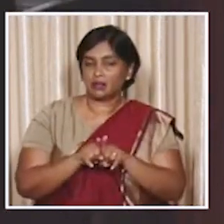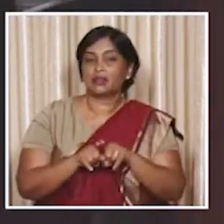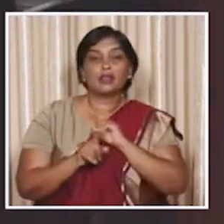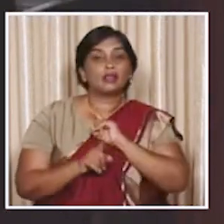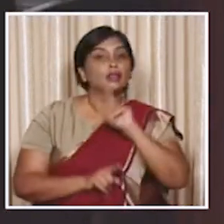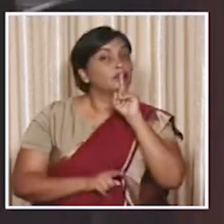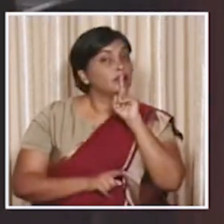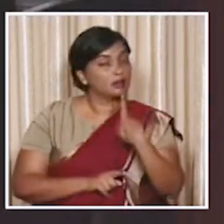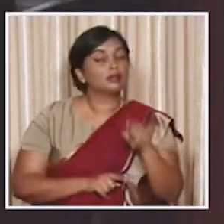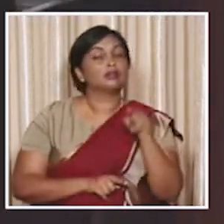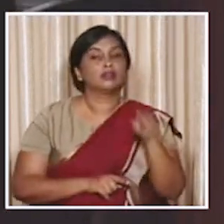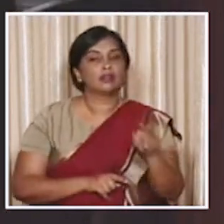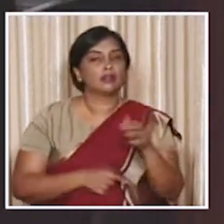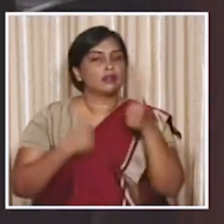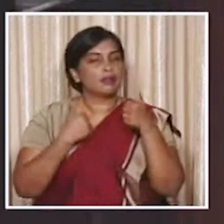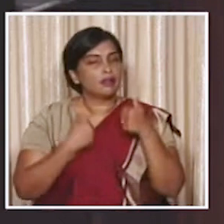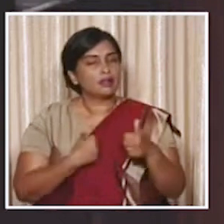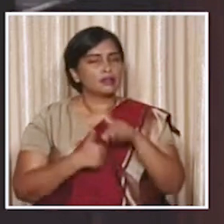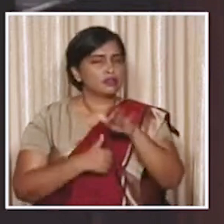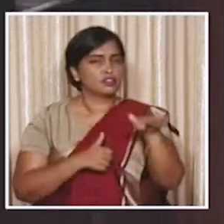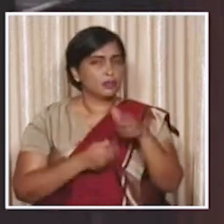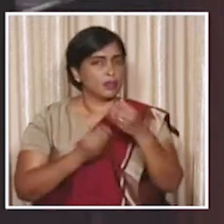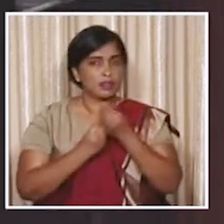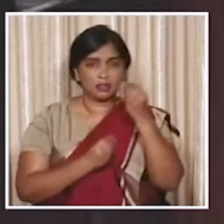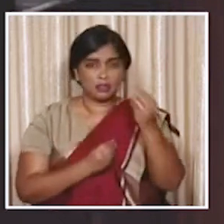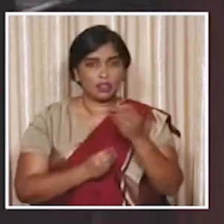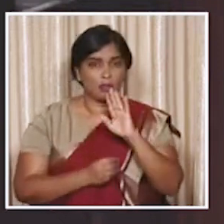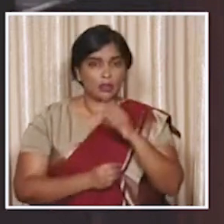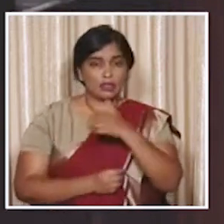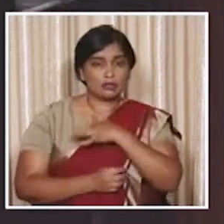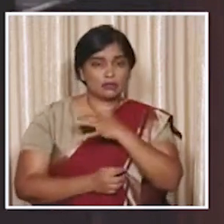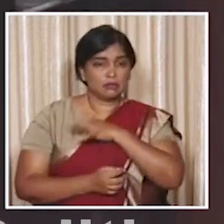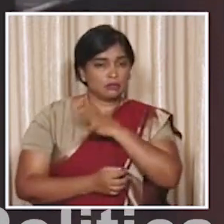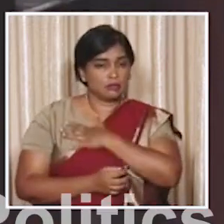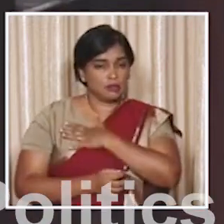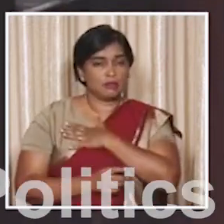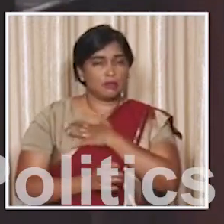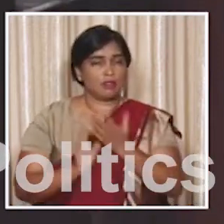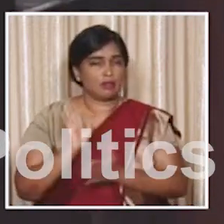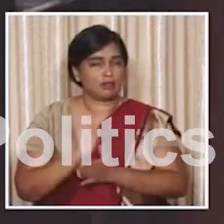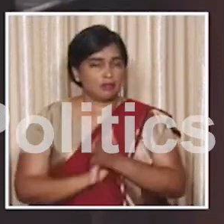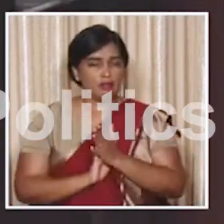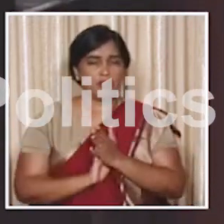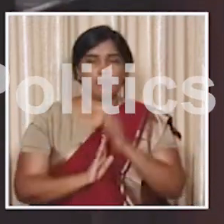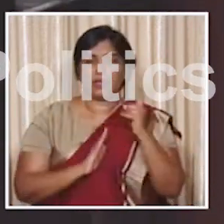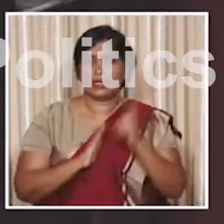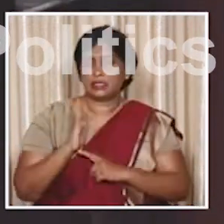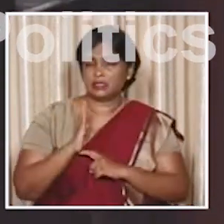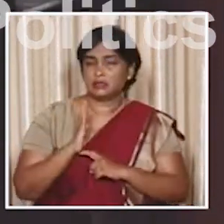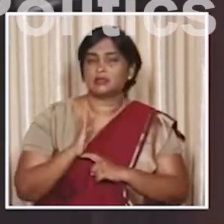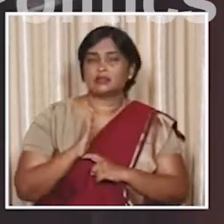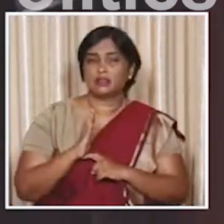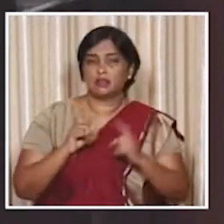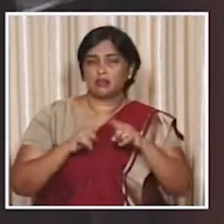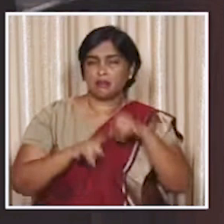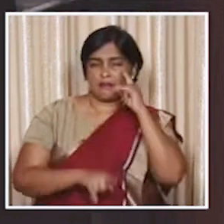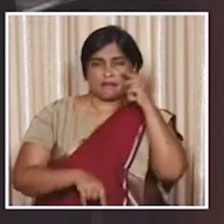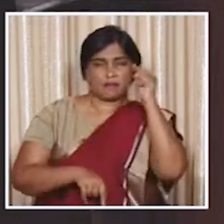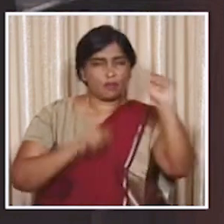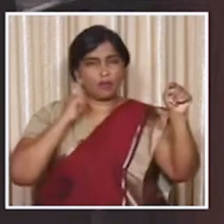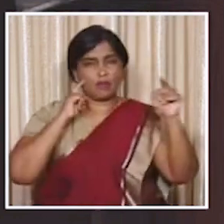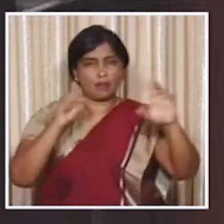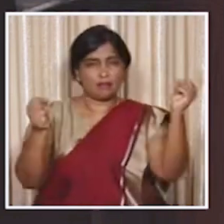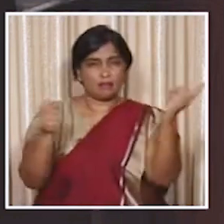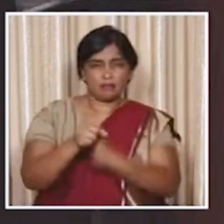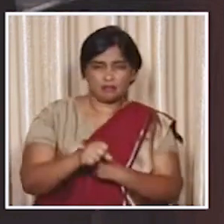yahanne meki na sadar na samaje jen nepulu an. Papua wire, Papua krode, Papua irisia, anikut kenek